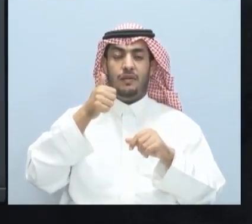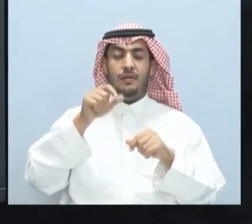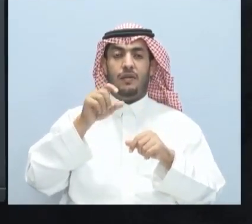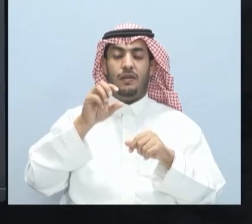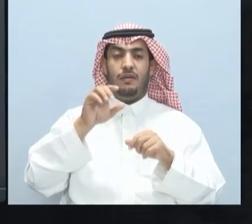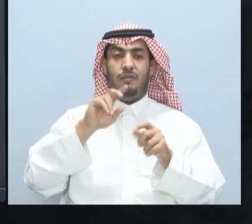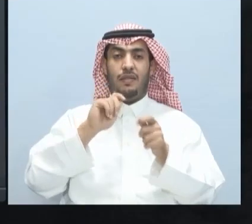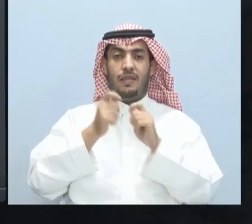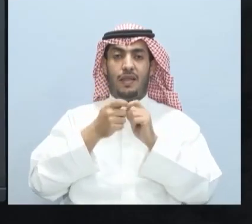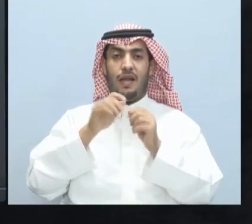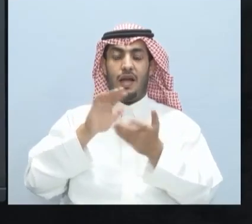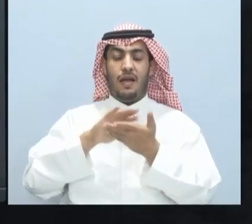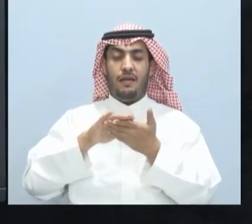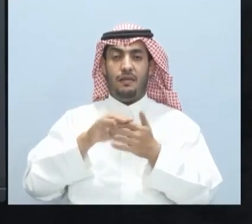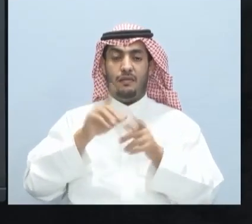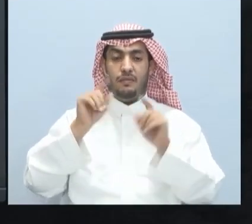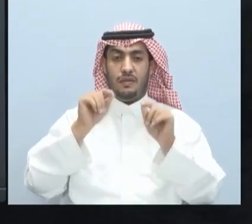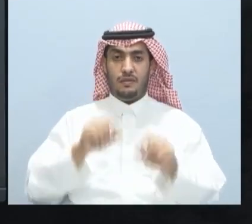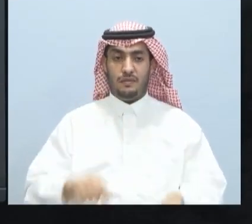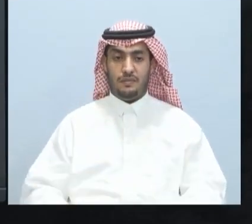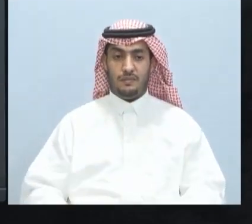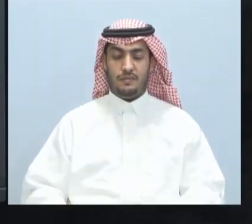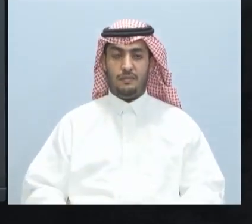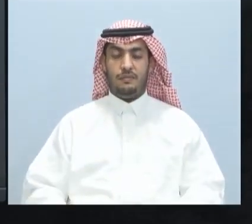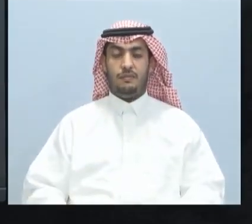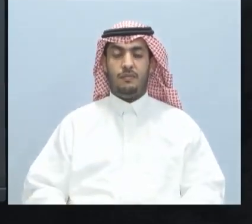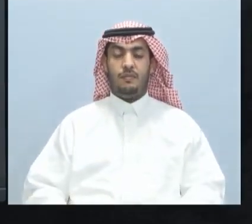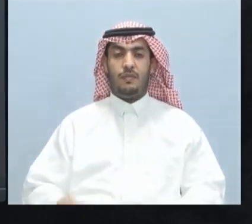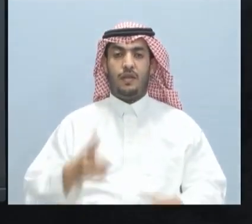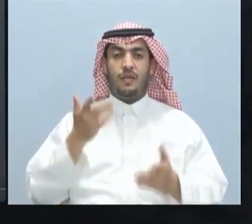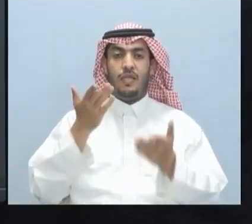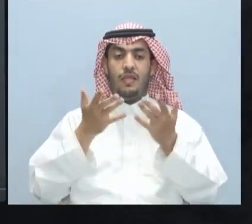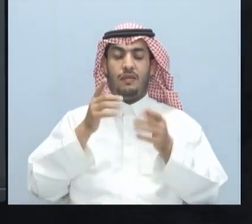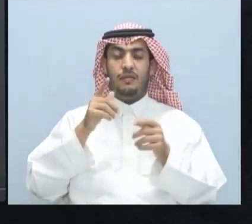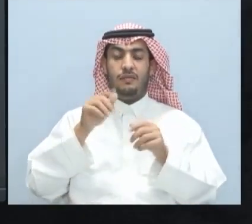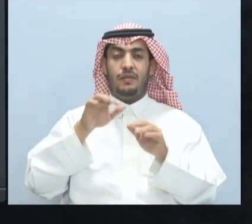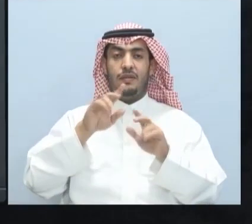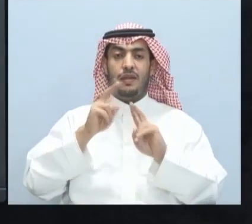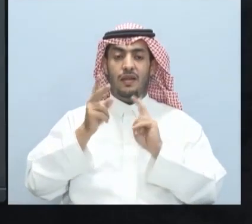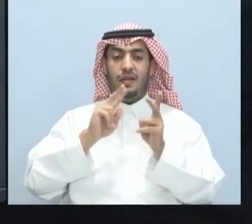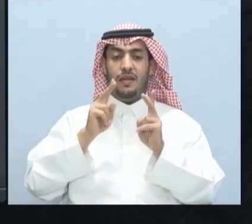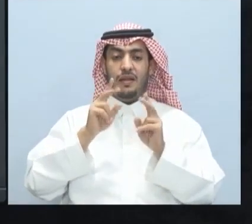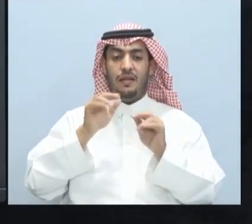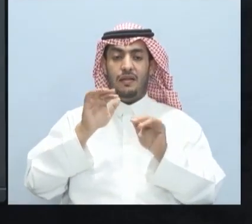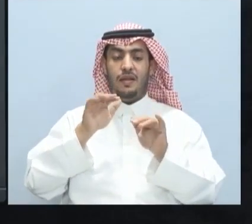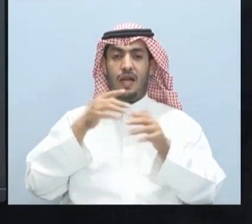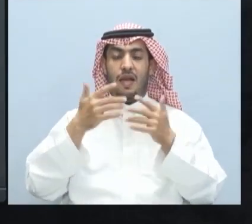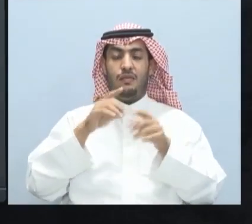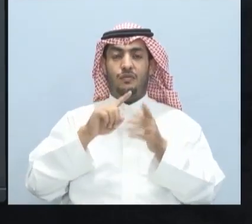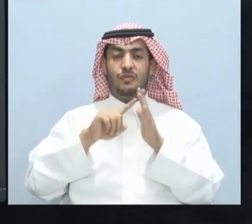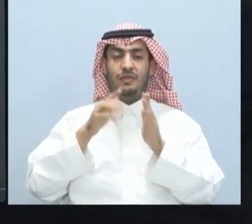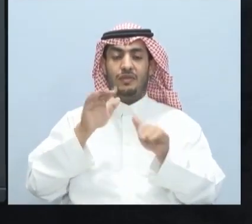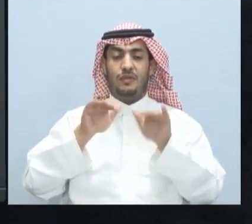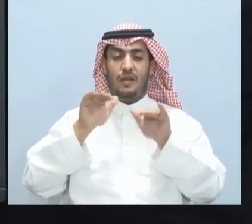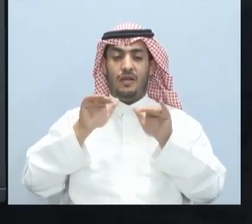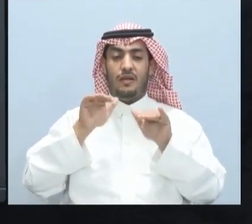اما تغيير الار احسنتم او ماذا او تغيير الاثقال يعني اغير او اخل بشروط الاتزان